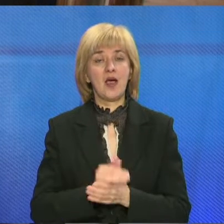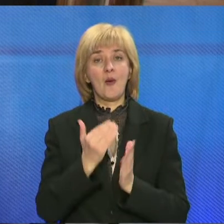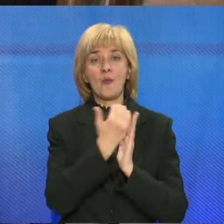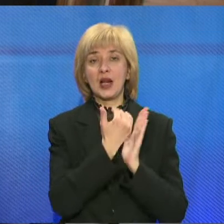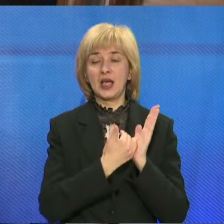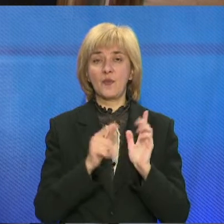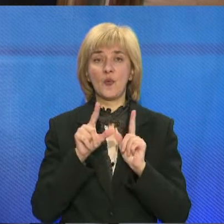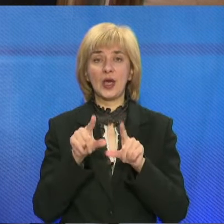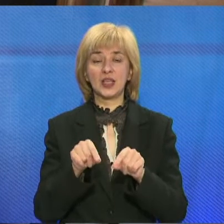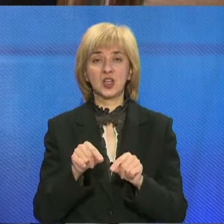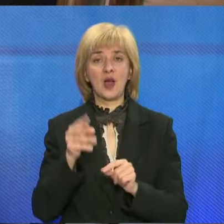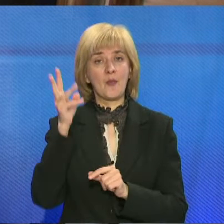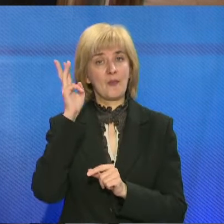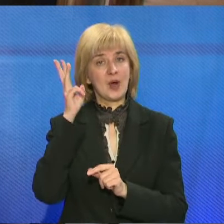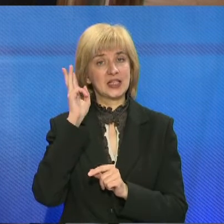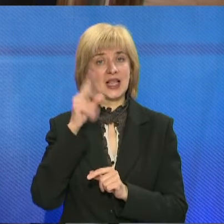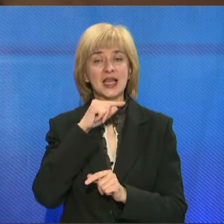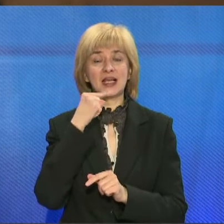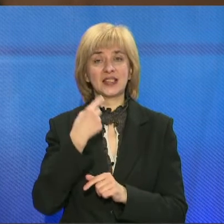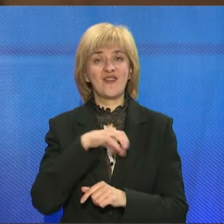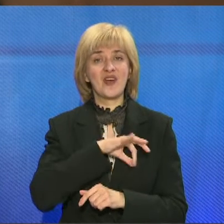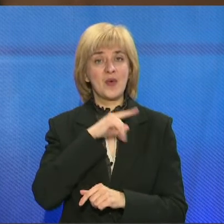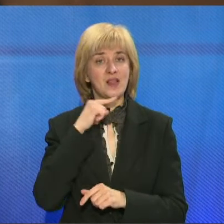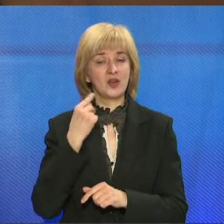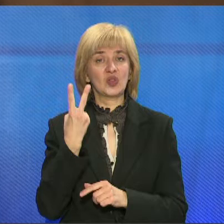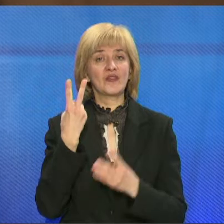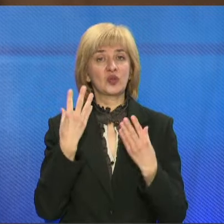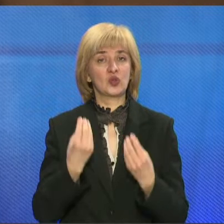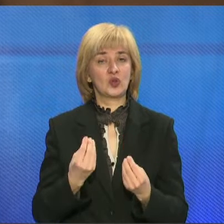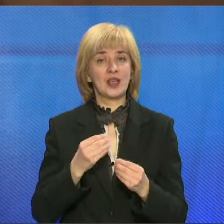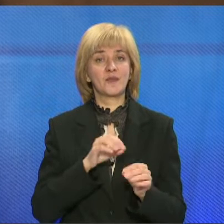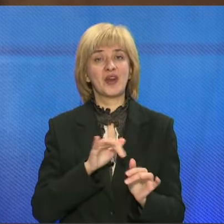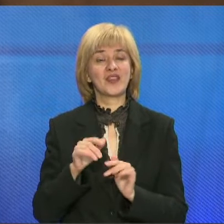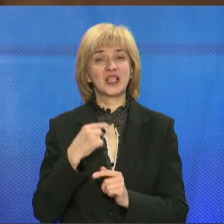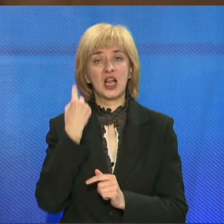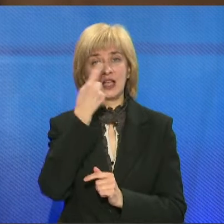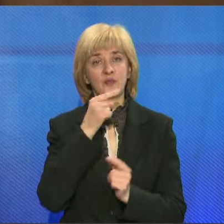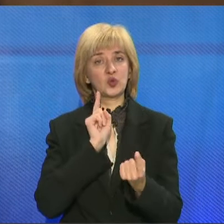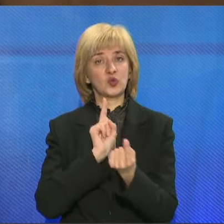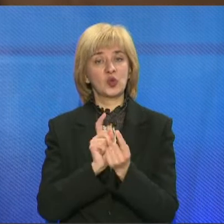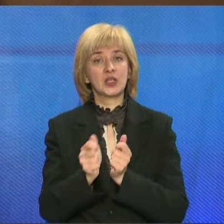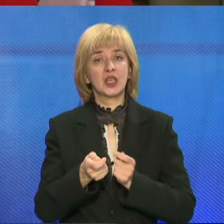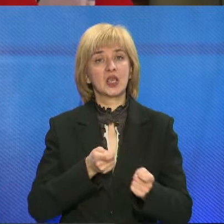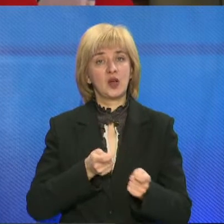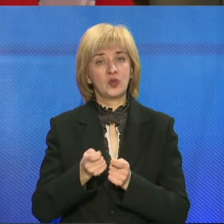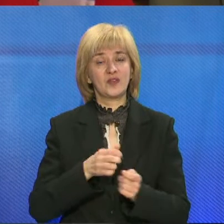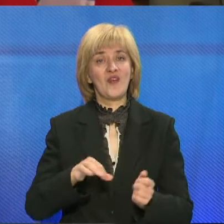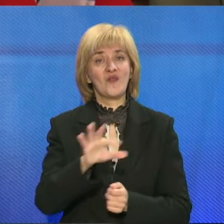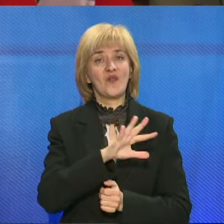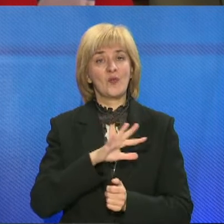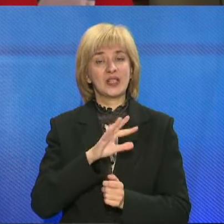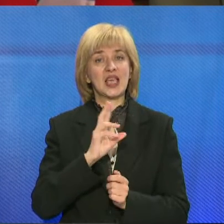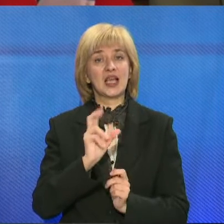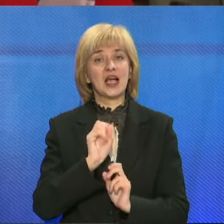Программа поездки надзвычайнага и полномочного посла России у Беларуси двухдённая с проведением особистой встречи с керавництвом в области. Как